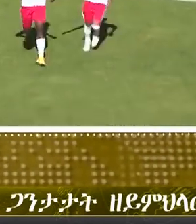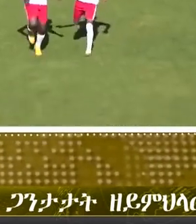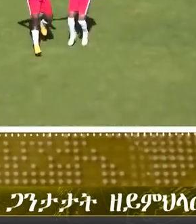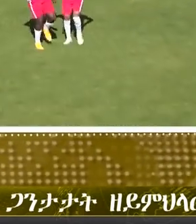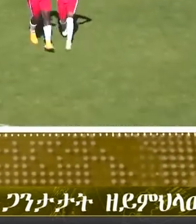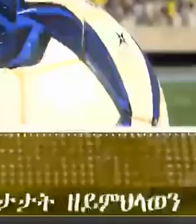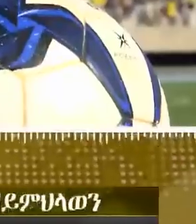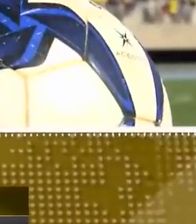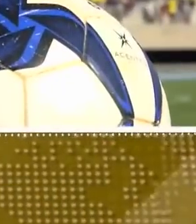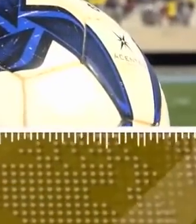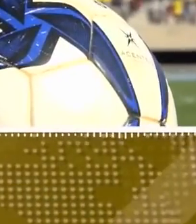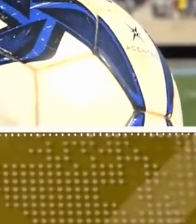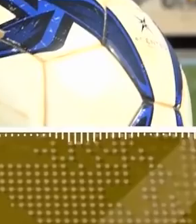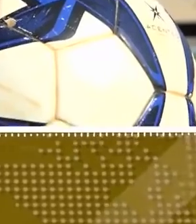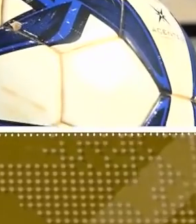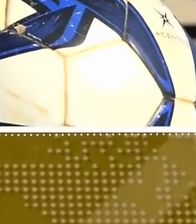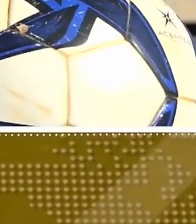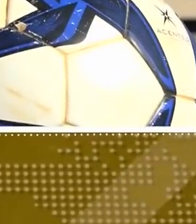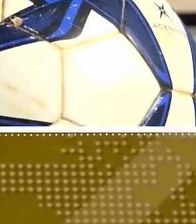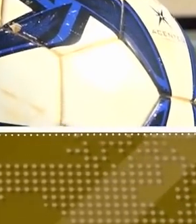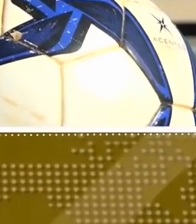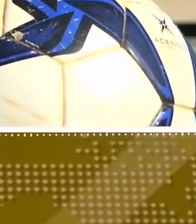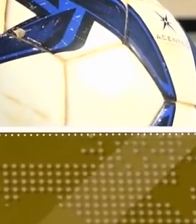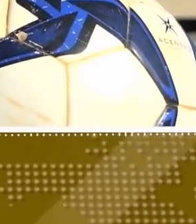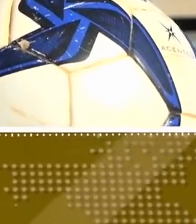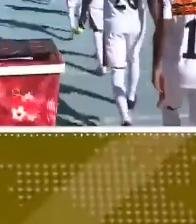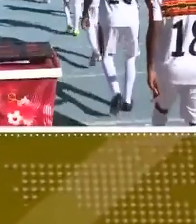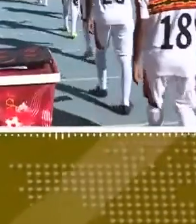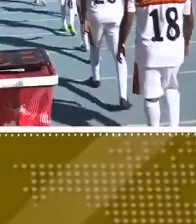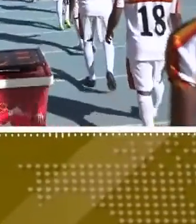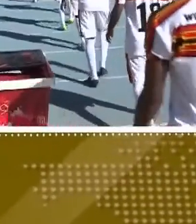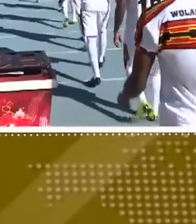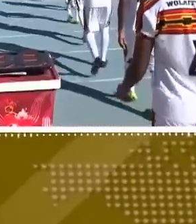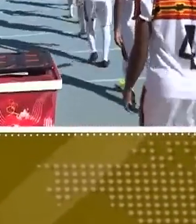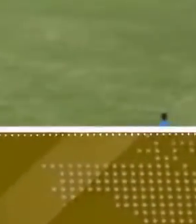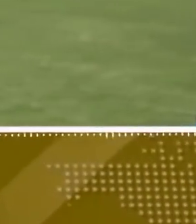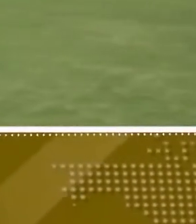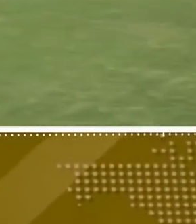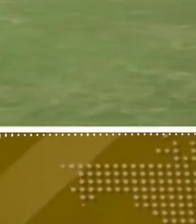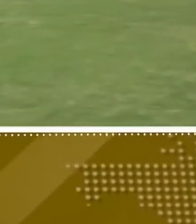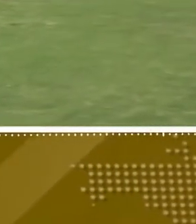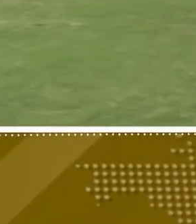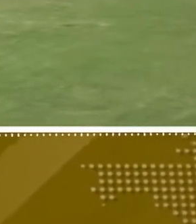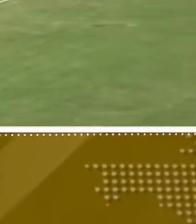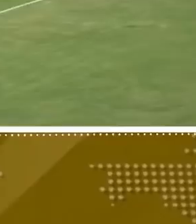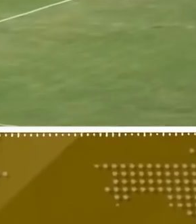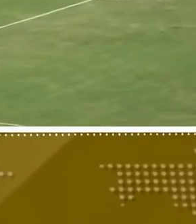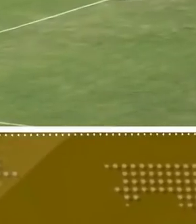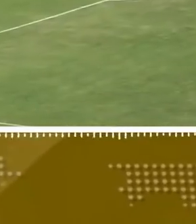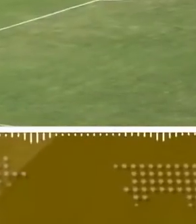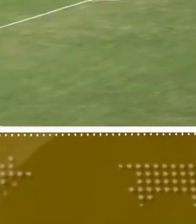بطل او کت آلان ره نگذی نه چیم تشکر نه گلنا گلنا نلول مهنت کلی ولی نه نه